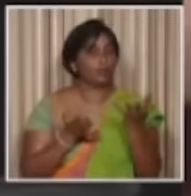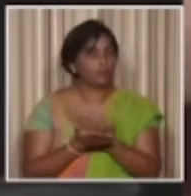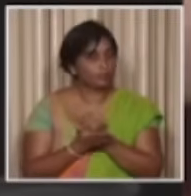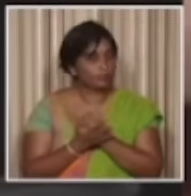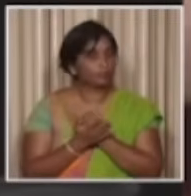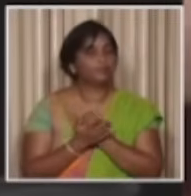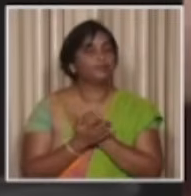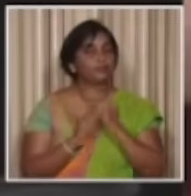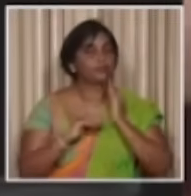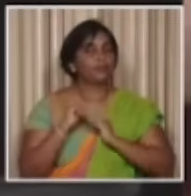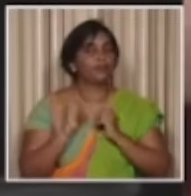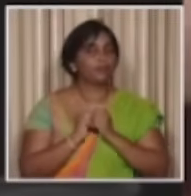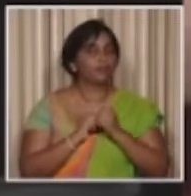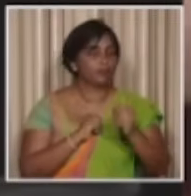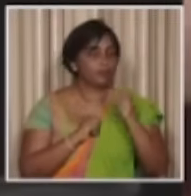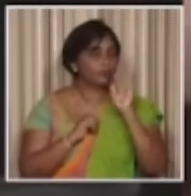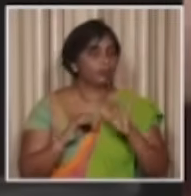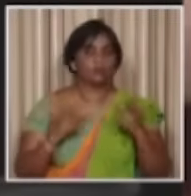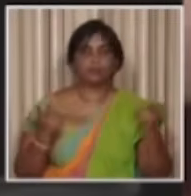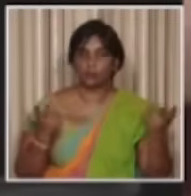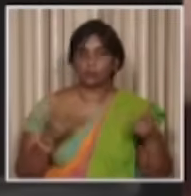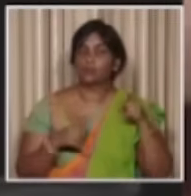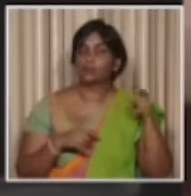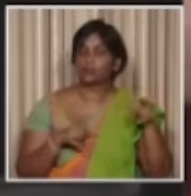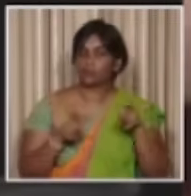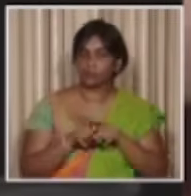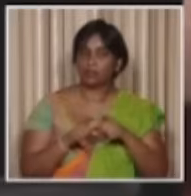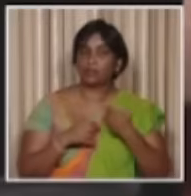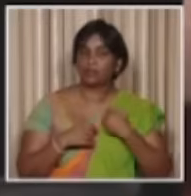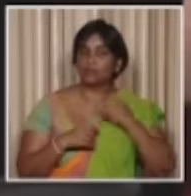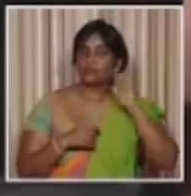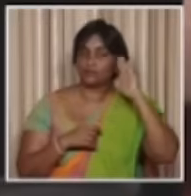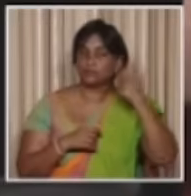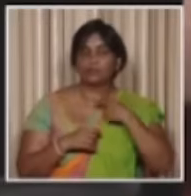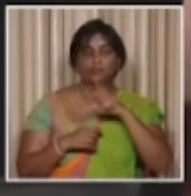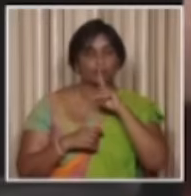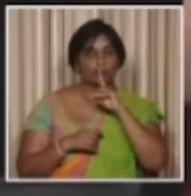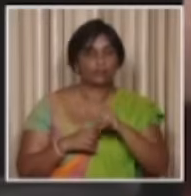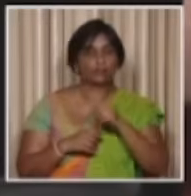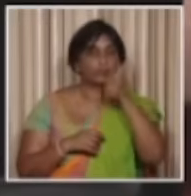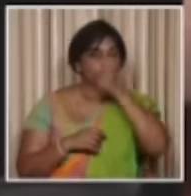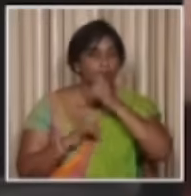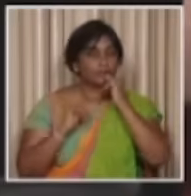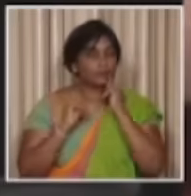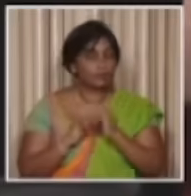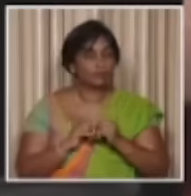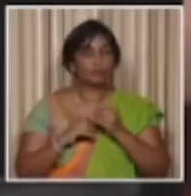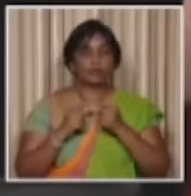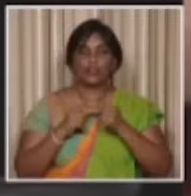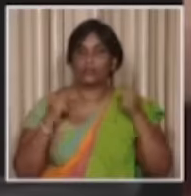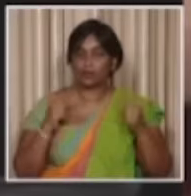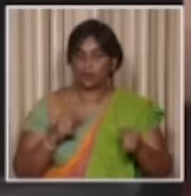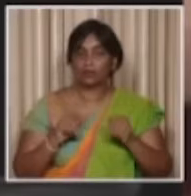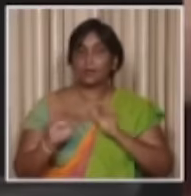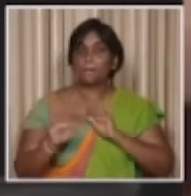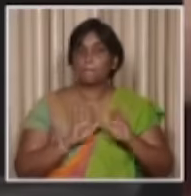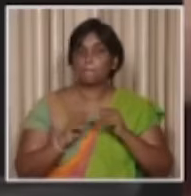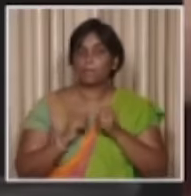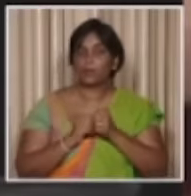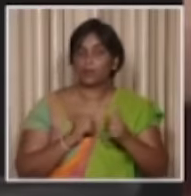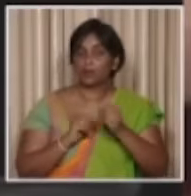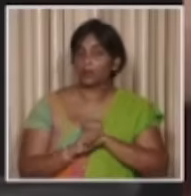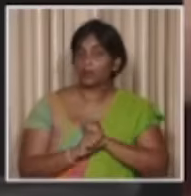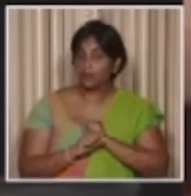කරගැනීමේ වැඩපිළිවෙලක් ක්‍රියාත්මක වෙන්නේ නැහැ. ඒ හින්දා අපි විශේෂයෙන් කියනවා වංචා දූෂණට එරෙහිව පාලකයන්